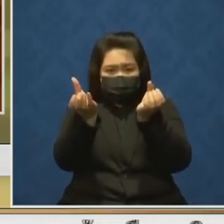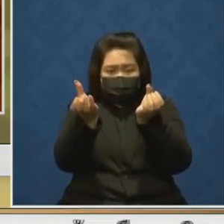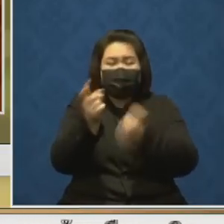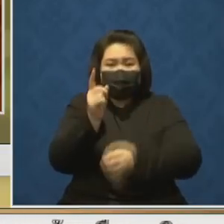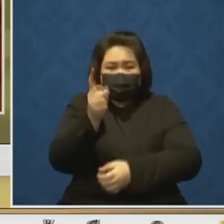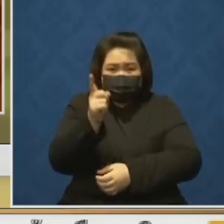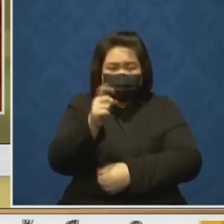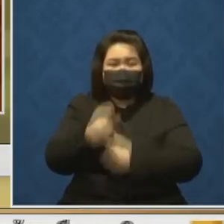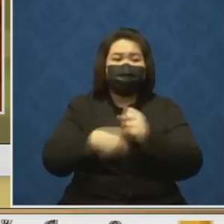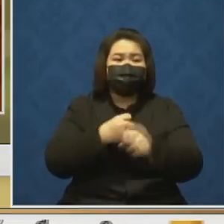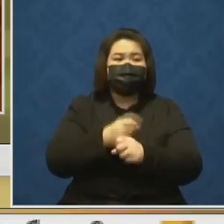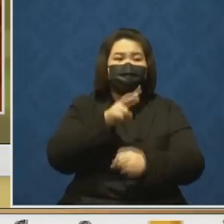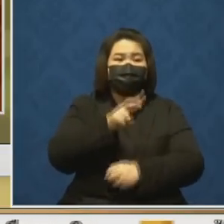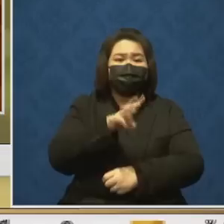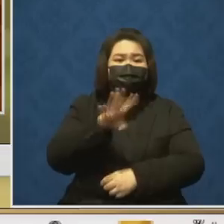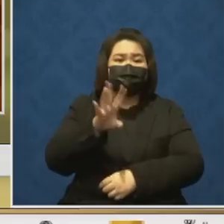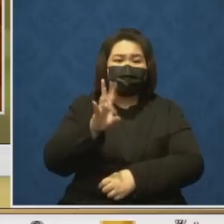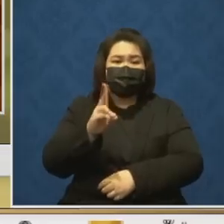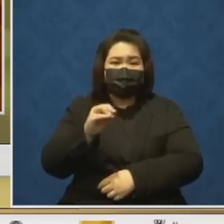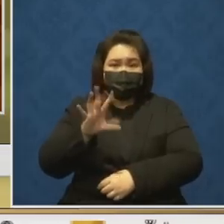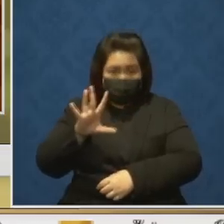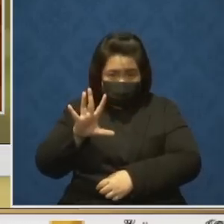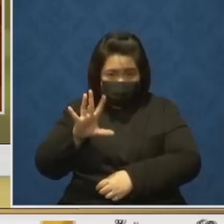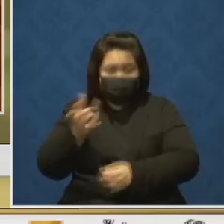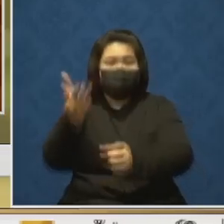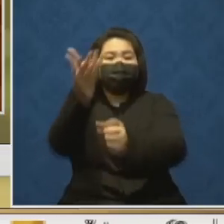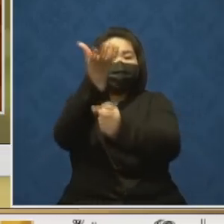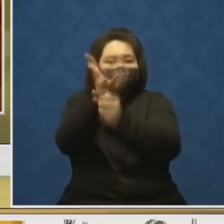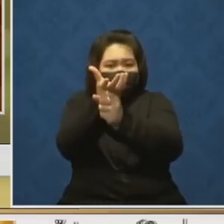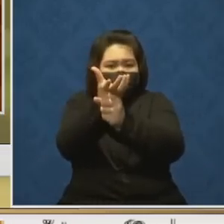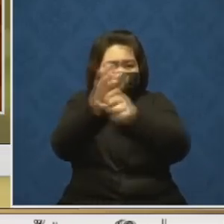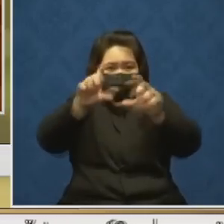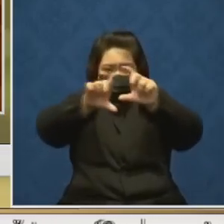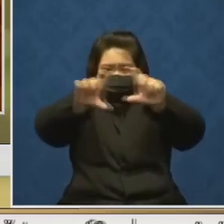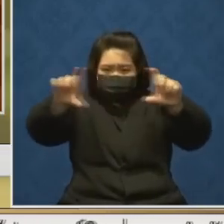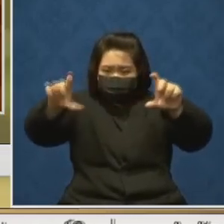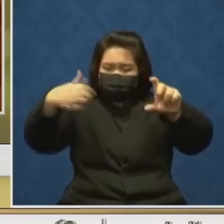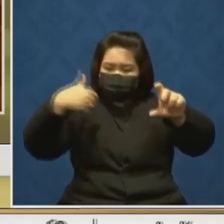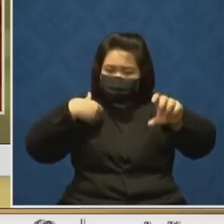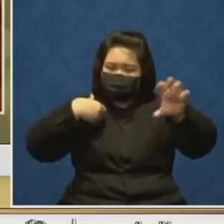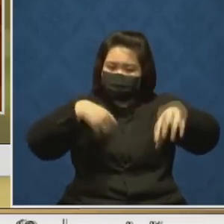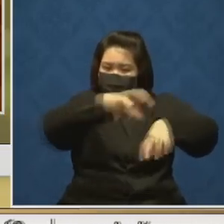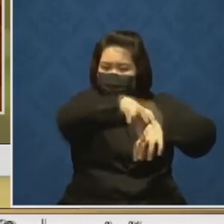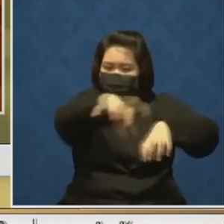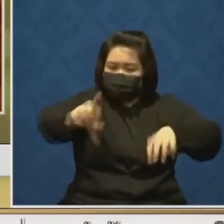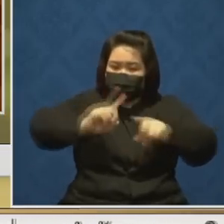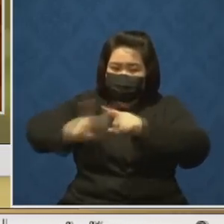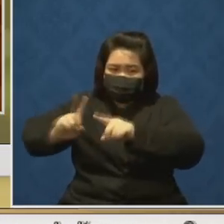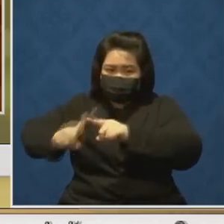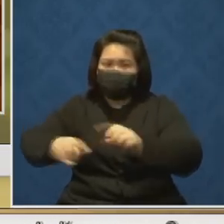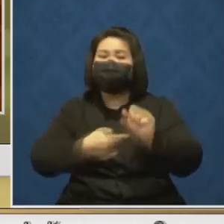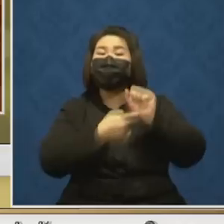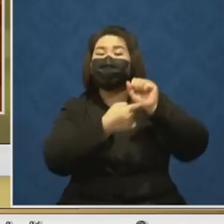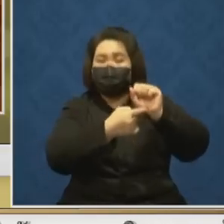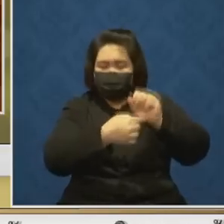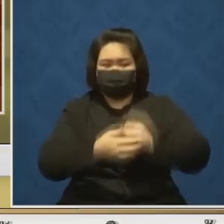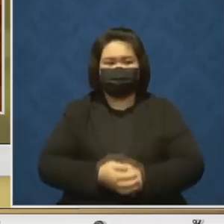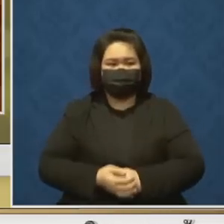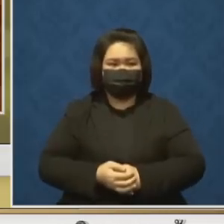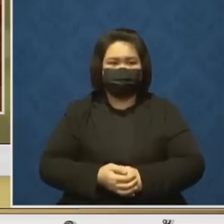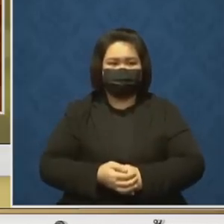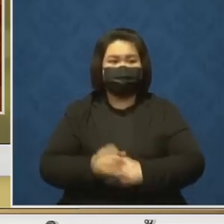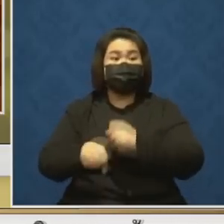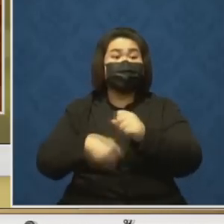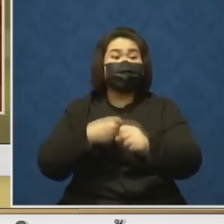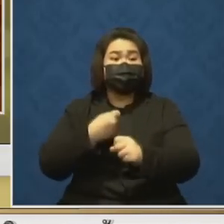ลยแรงกปคอง 2475จะใช้รูปพารณลัธธรรนูไปประดิทศฐานไว้ในที่ต่างๆมากมายค่ะปีเมษาปี 60 หมุดขณะราศ